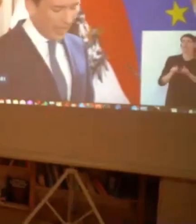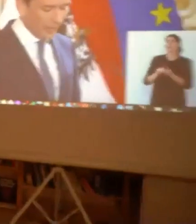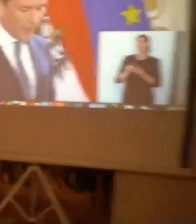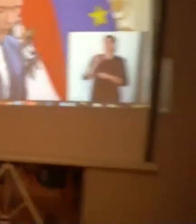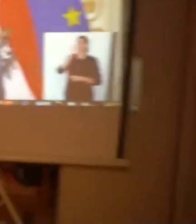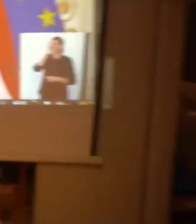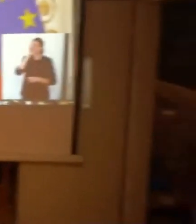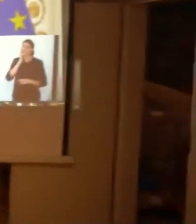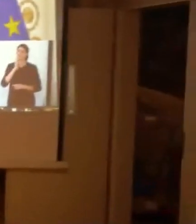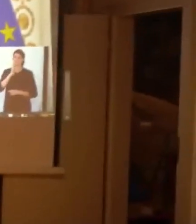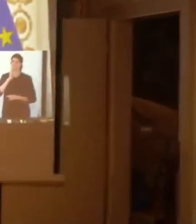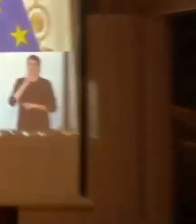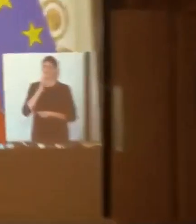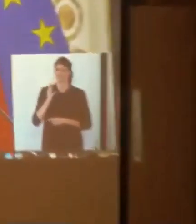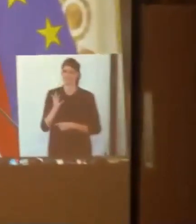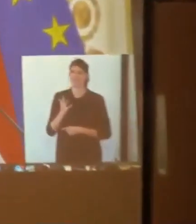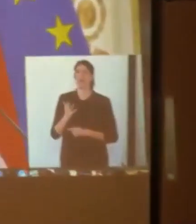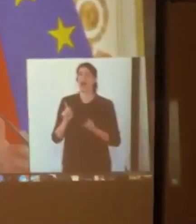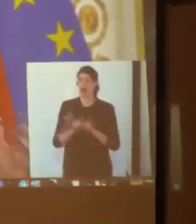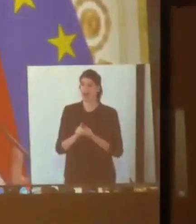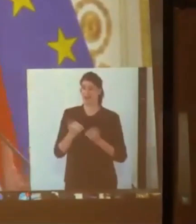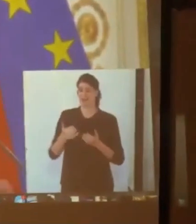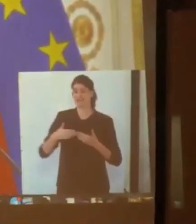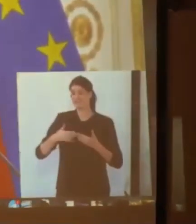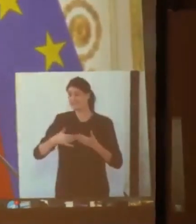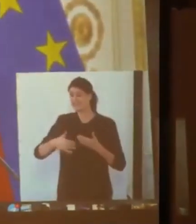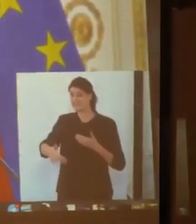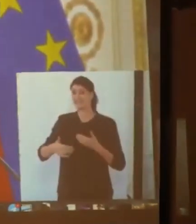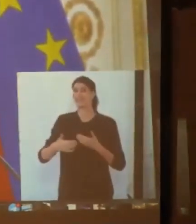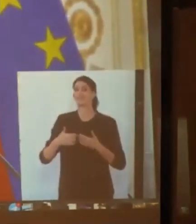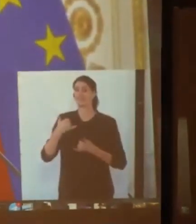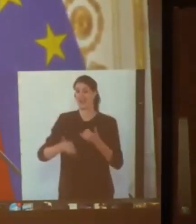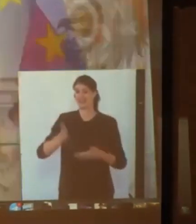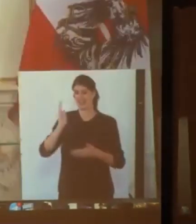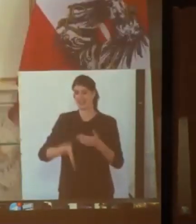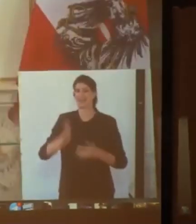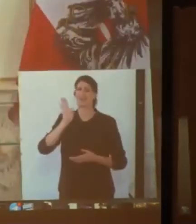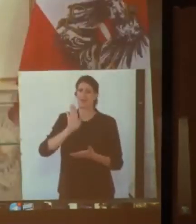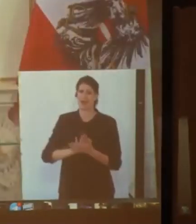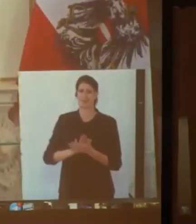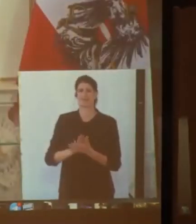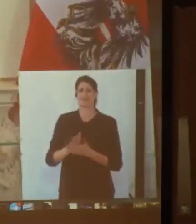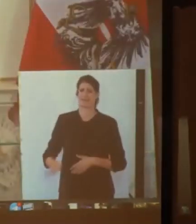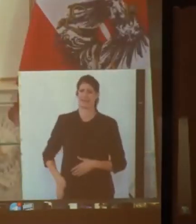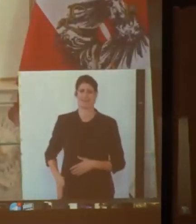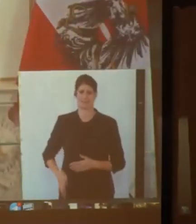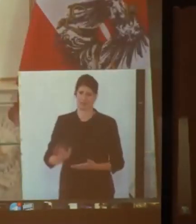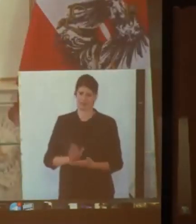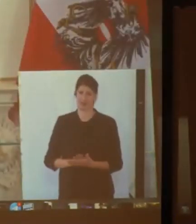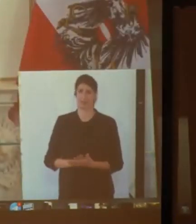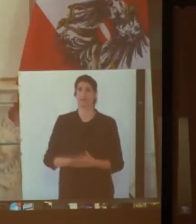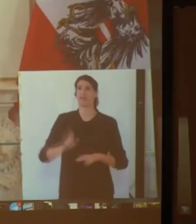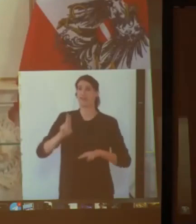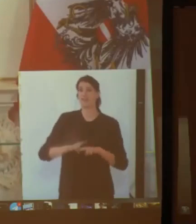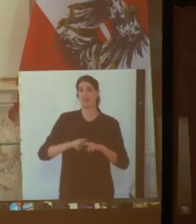Vielleicht seien wir auch diesen Herbst und Winter so diszipliniert wie möglich. Wenn wir die Grundregeln